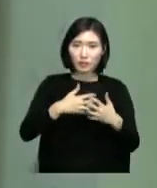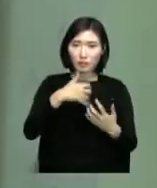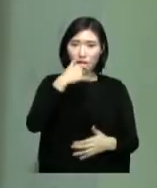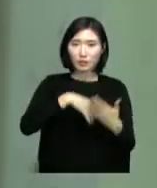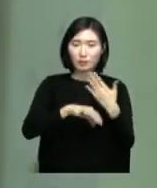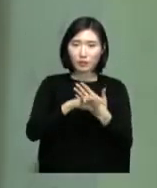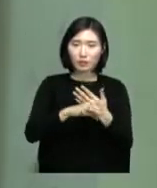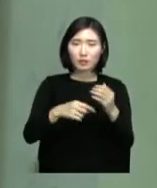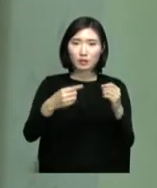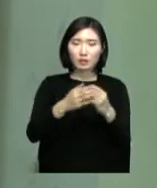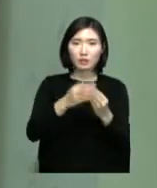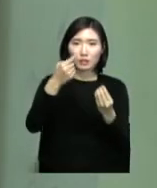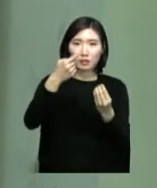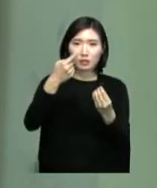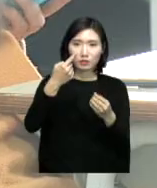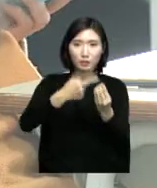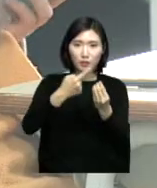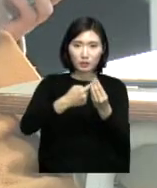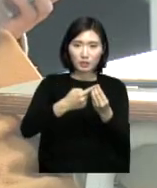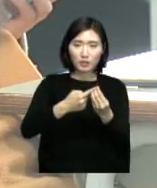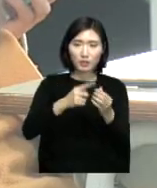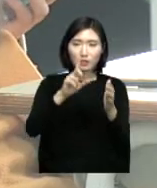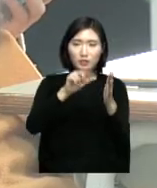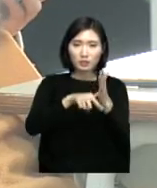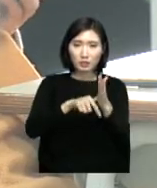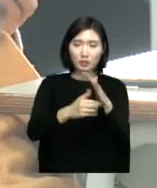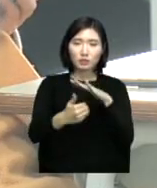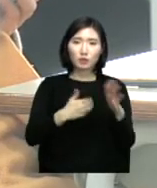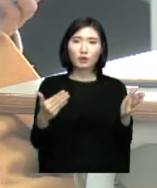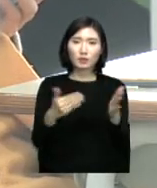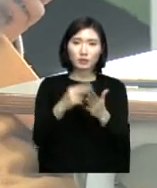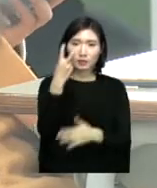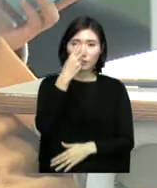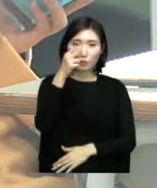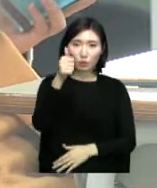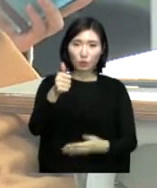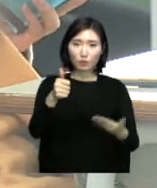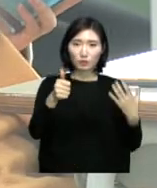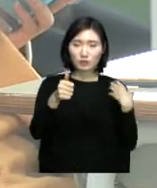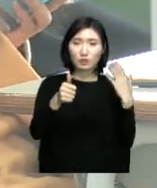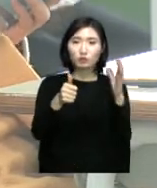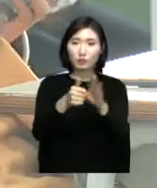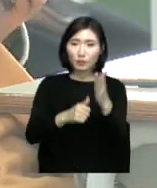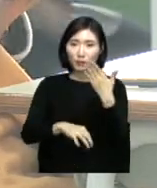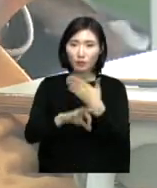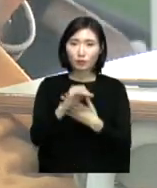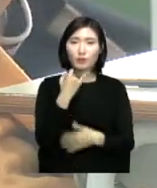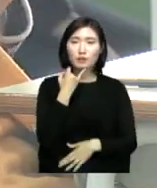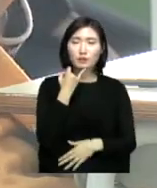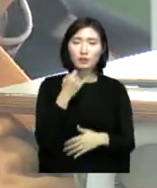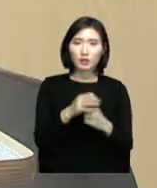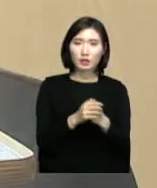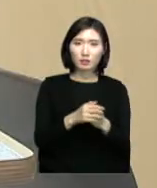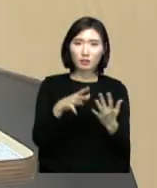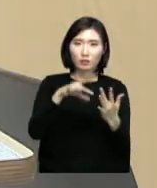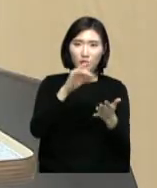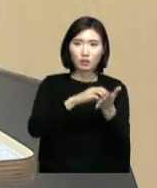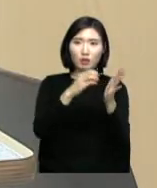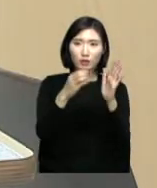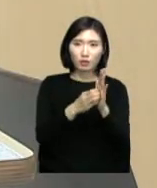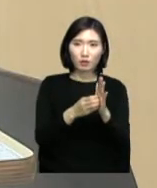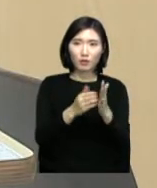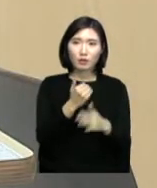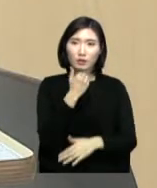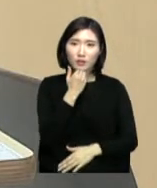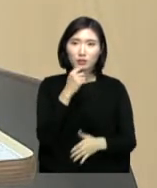1교시 시작 전까지 감독관에게 제출하면 문제가 되지 않습니다 선택 00 대기시간에 전자기기를